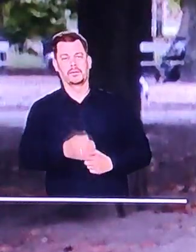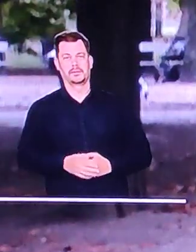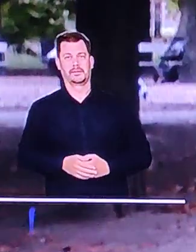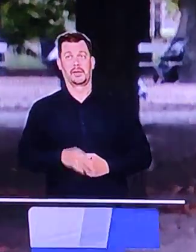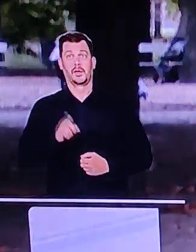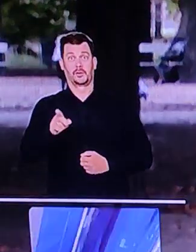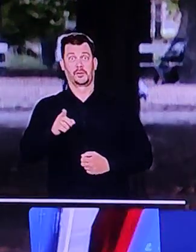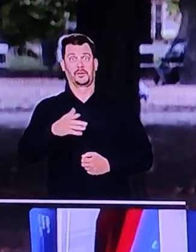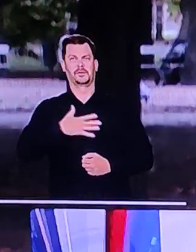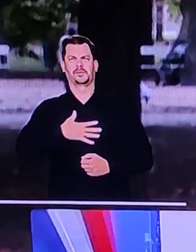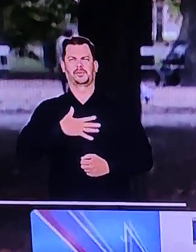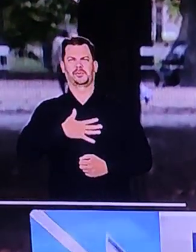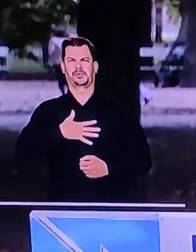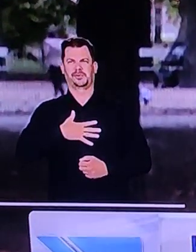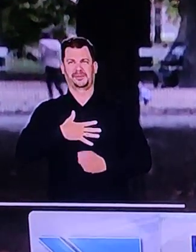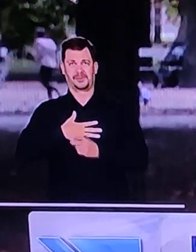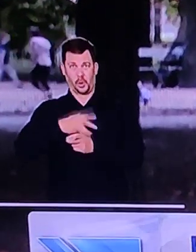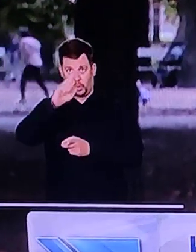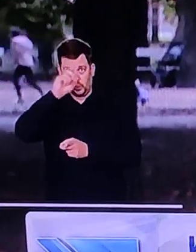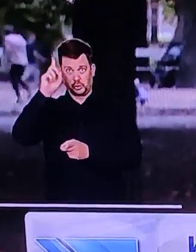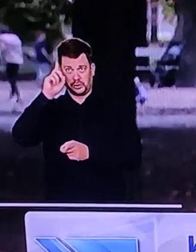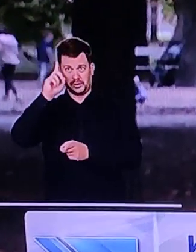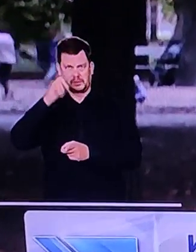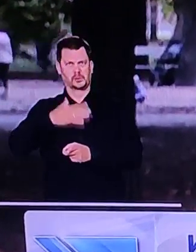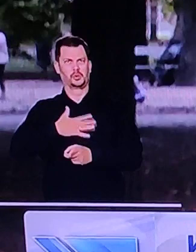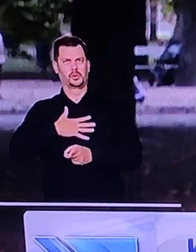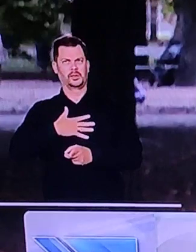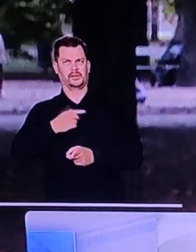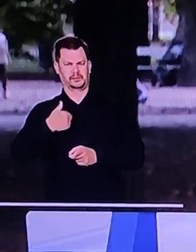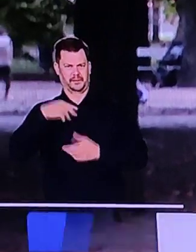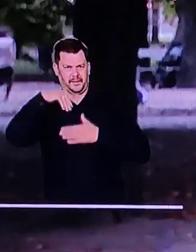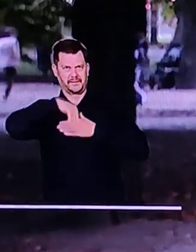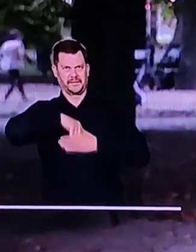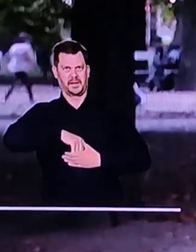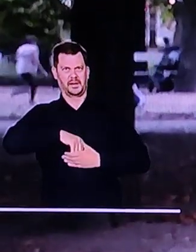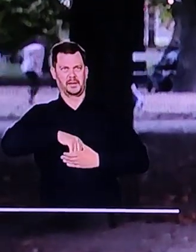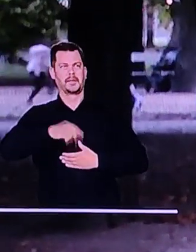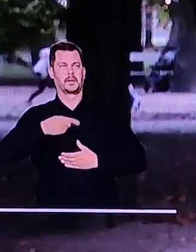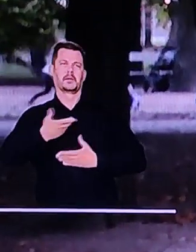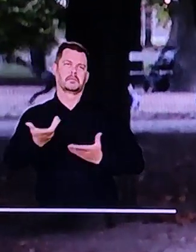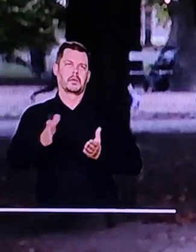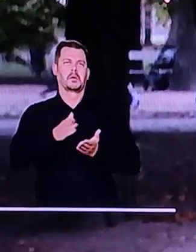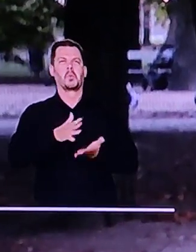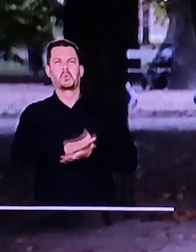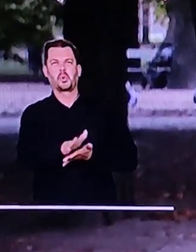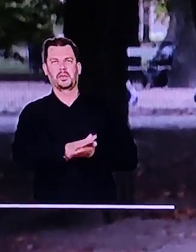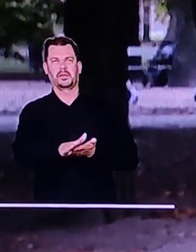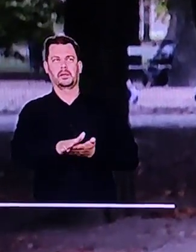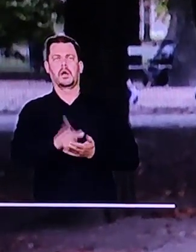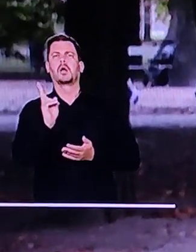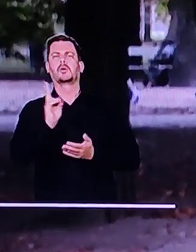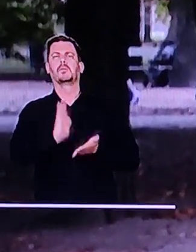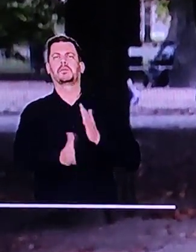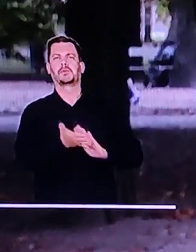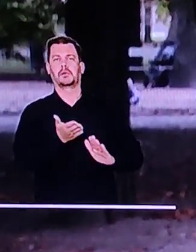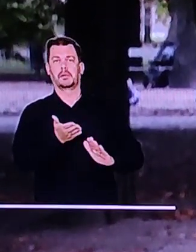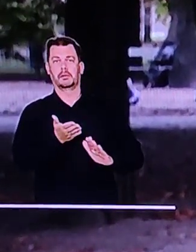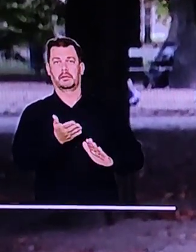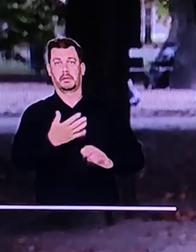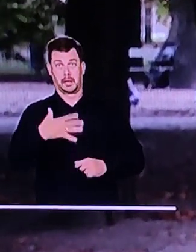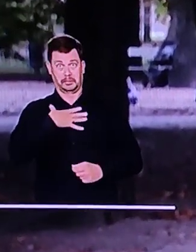nie daje spokoju pytanie, jeśli ludzie identyfikujący się jako psy nabrudzili na skwerku w Berlinie, to kto po nich posprzątał?